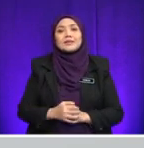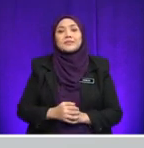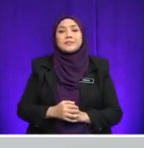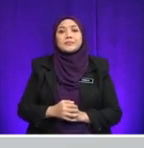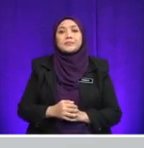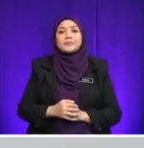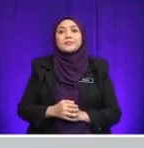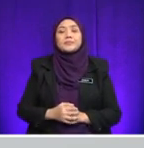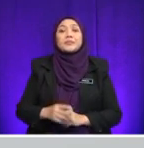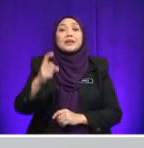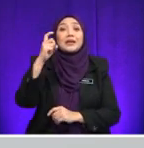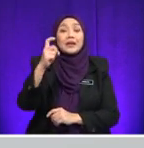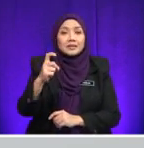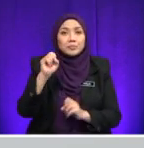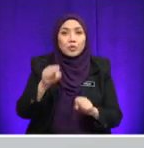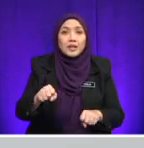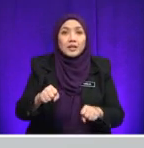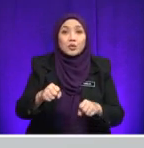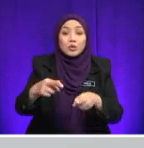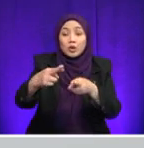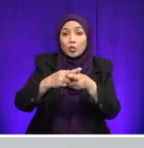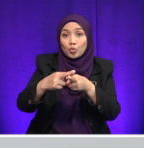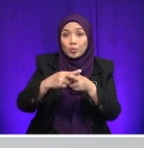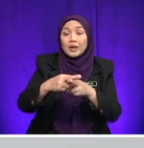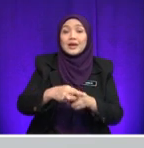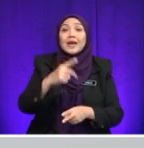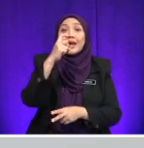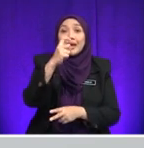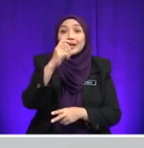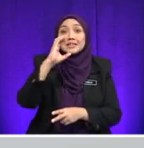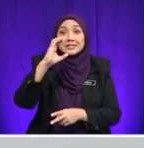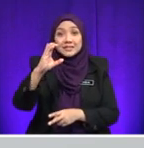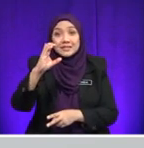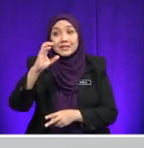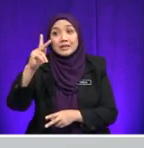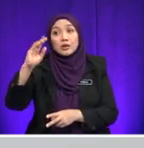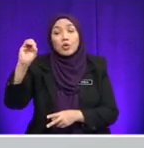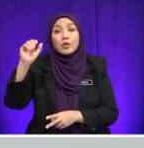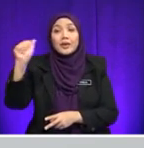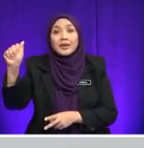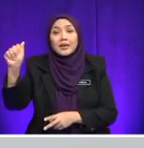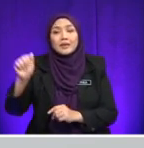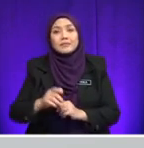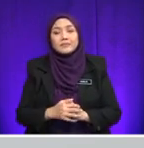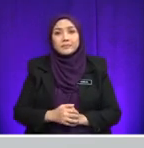x sudah menjadi peka rumus jadi kita udah dapat X = si cos E dan